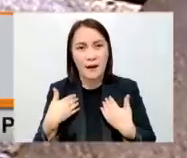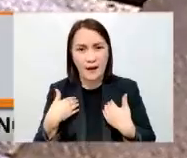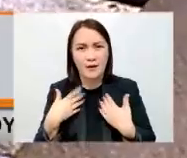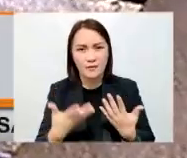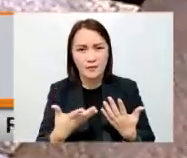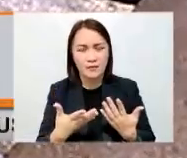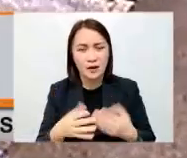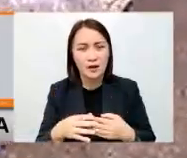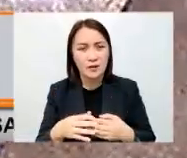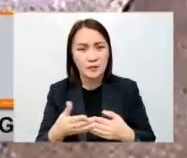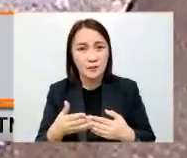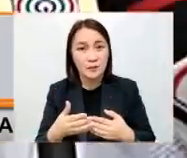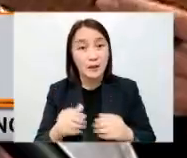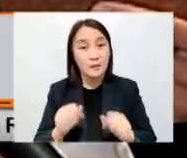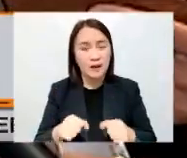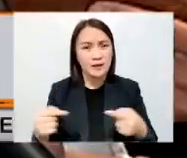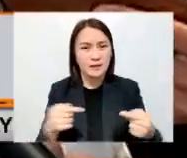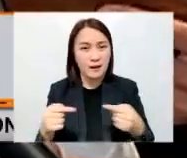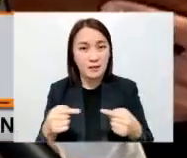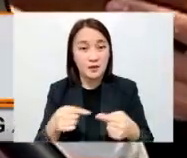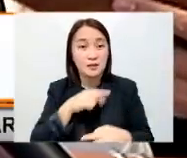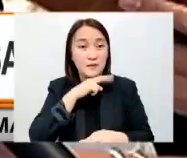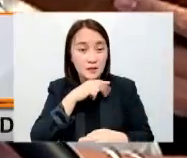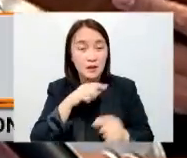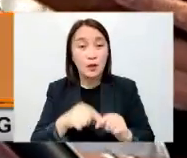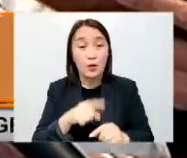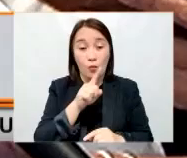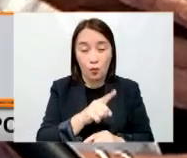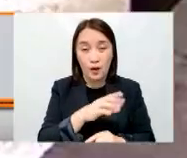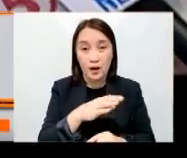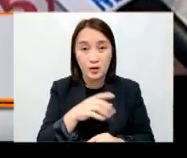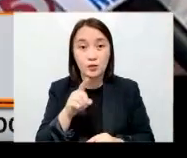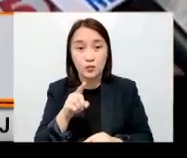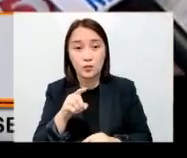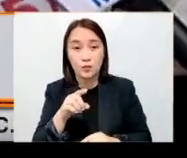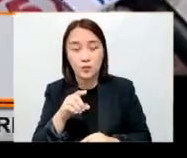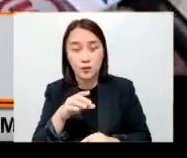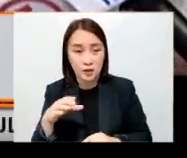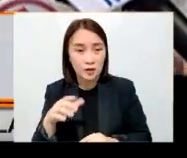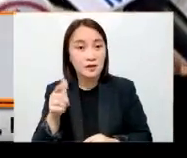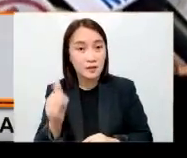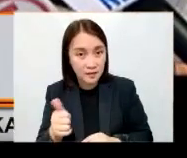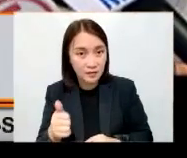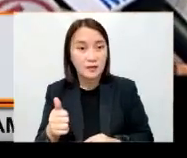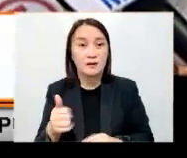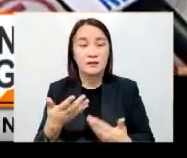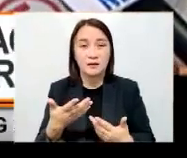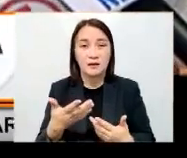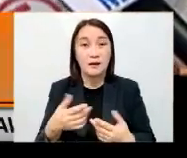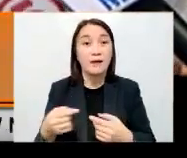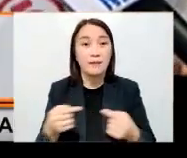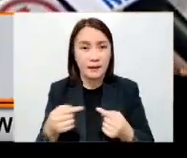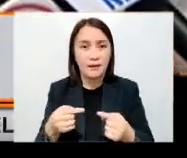virus. Nakadevelop sila 110 over 110 antibodies. So gusto natin na talagang in